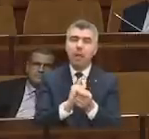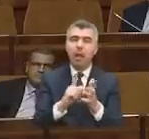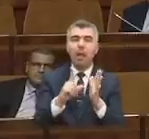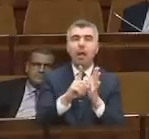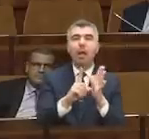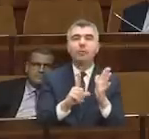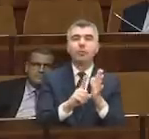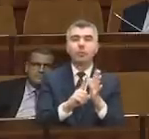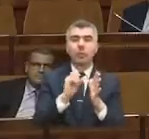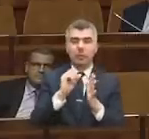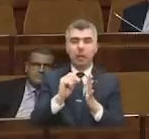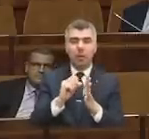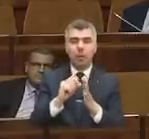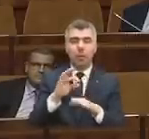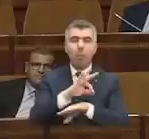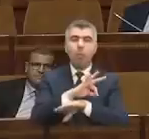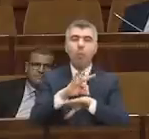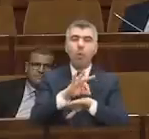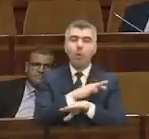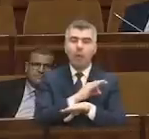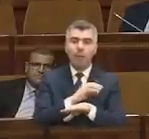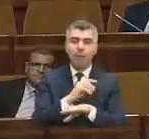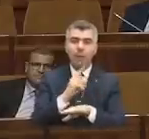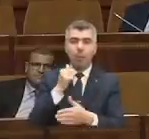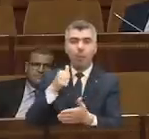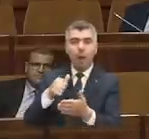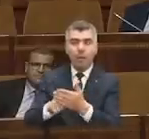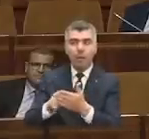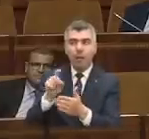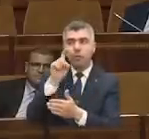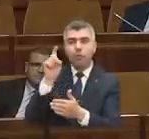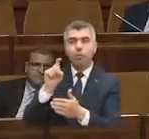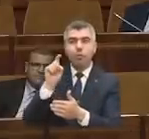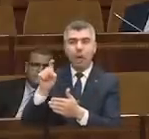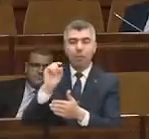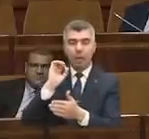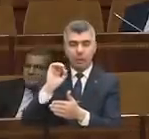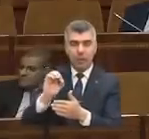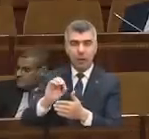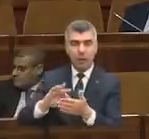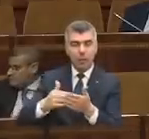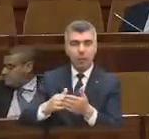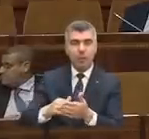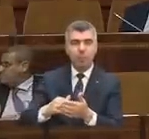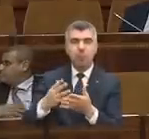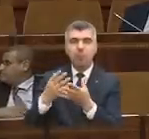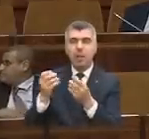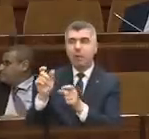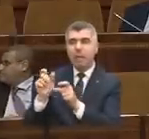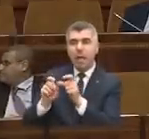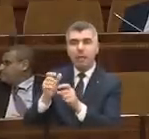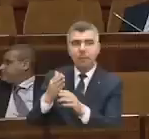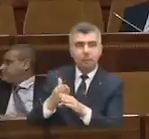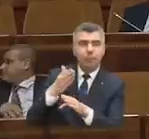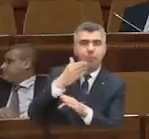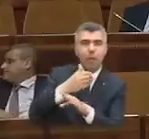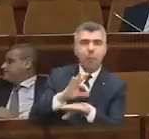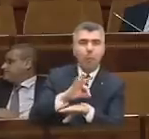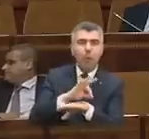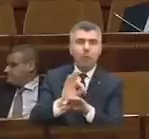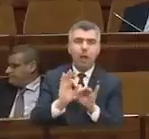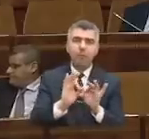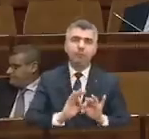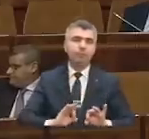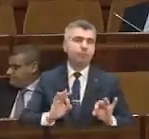لموظف الجماعه الترابيه لانه اقل جاذبيه بالمقارنه بالمقارنه بالوظائف الاداريه